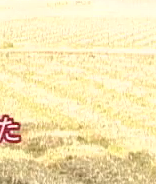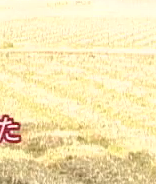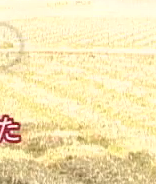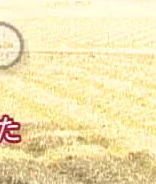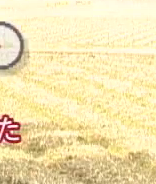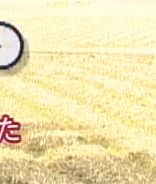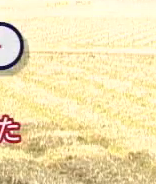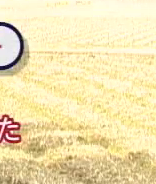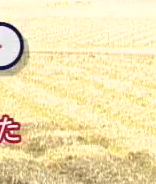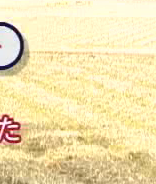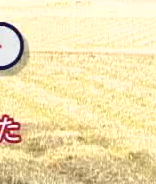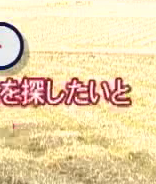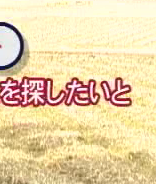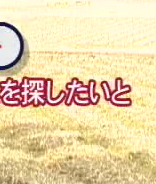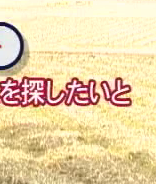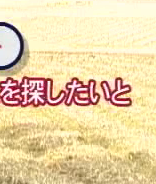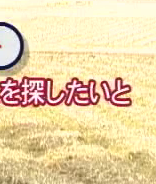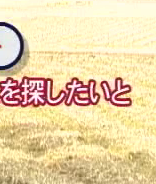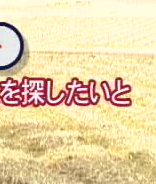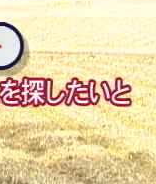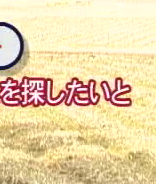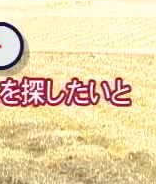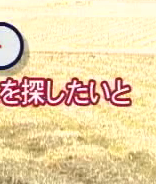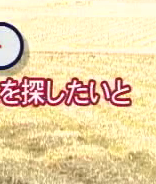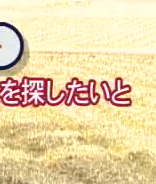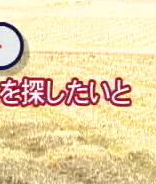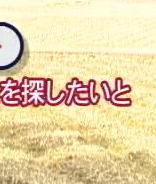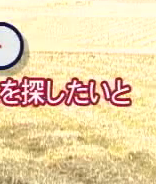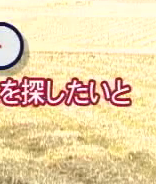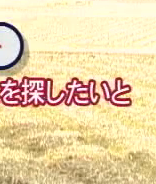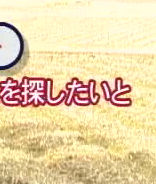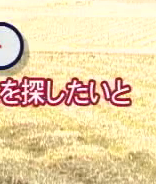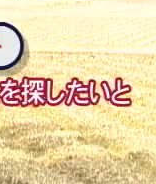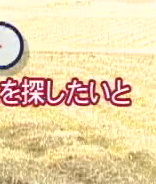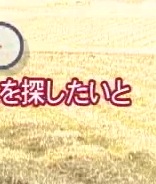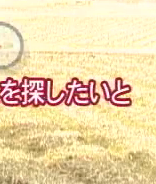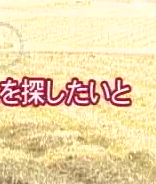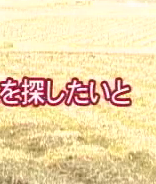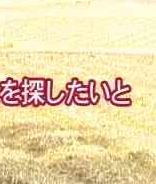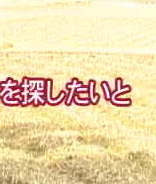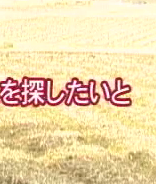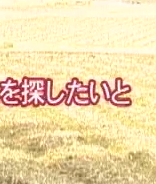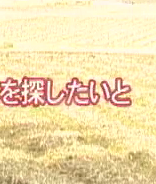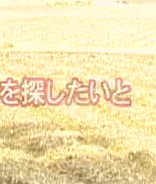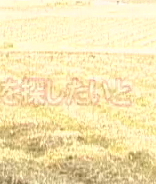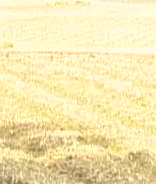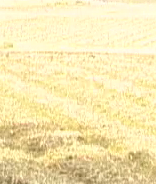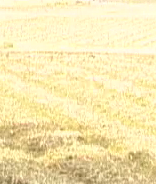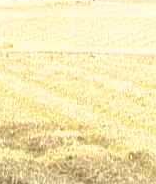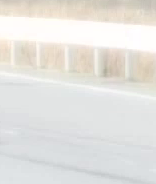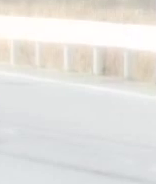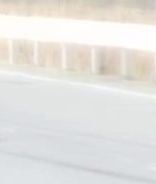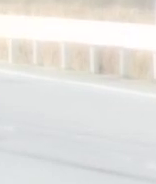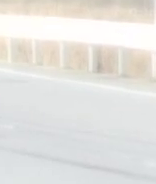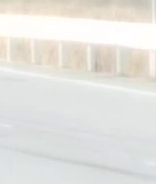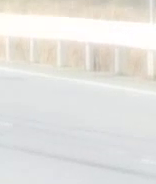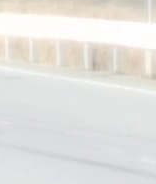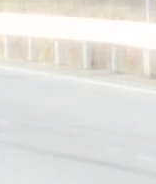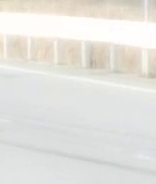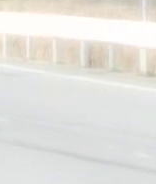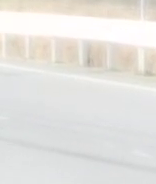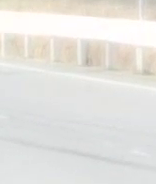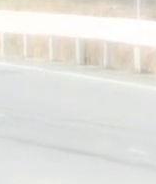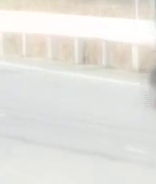上町にやってきました。今回はこの周辺を歩いて達人を探します。では行ってきます。